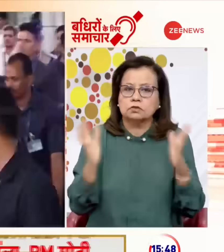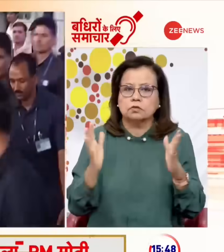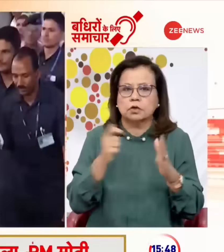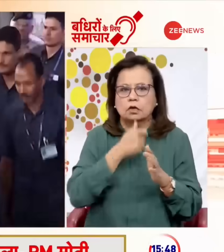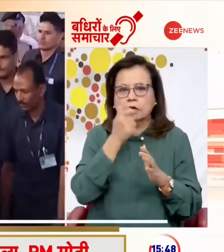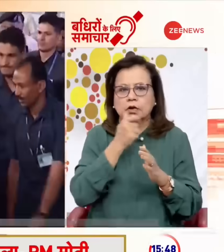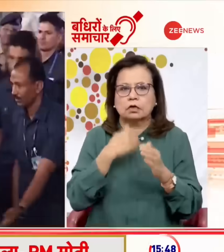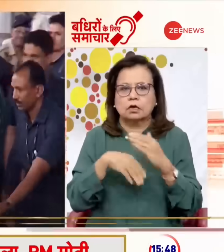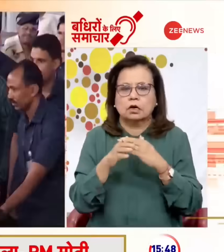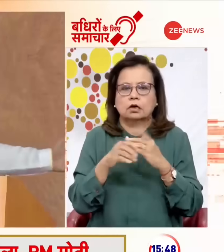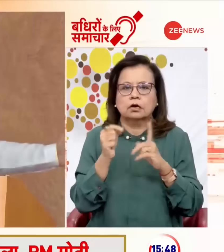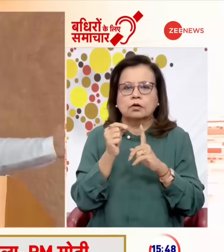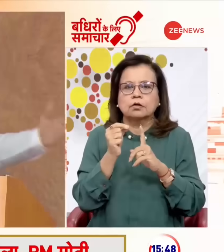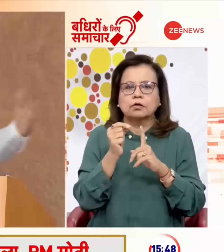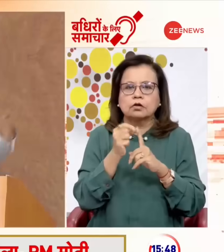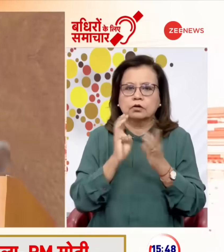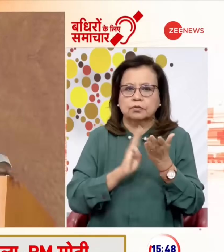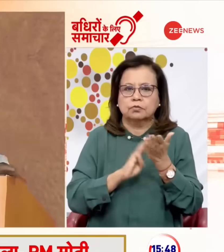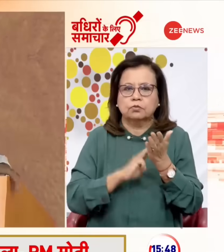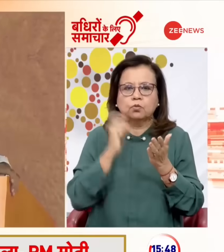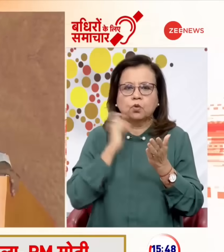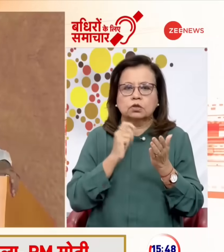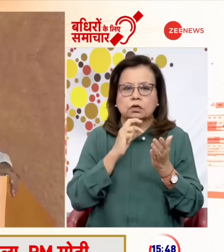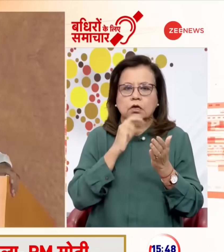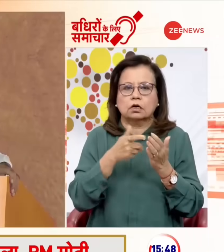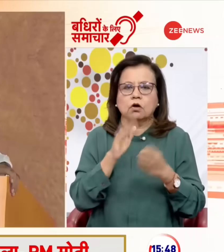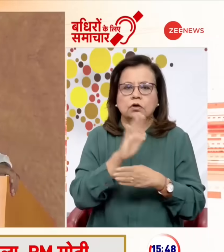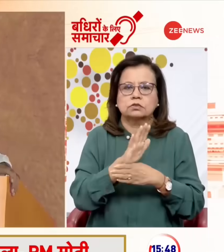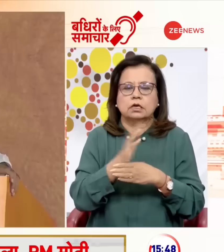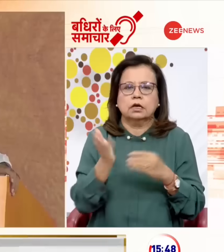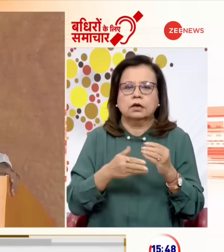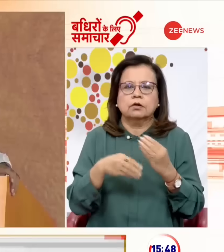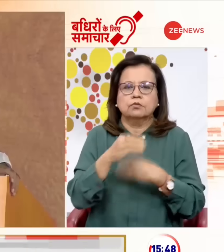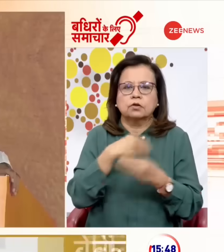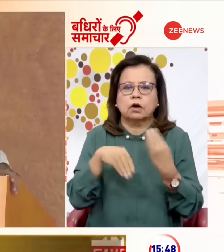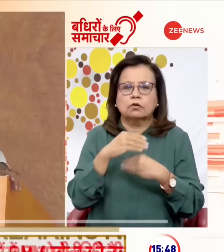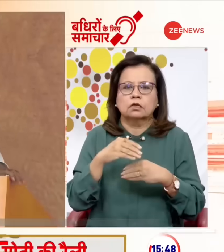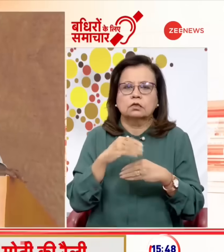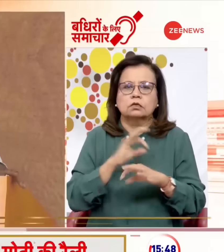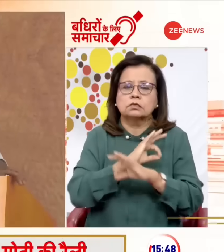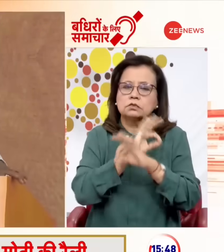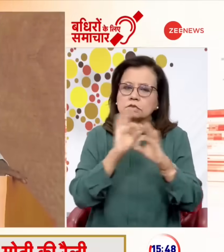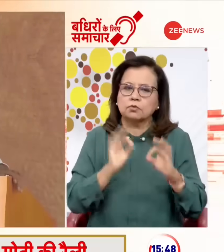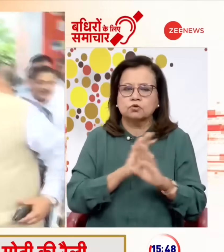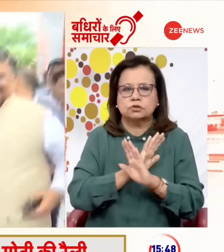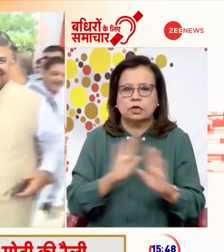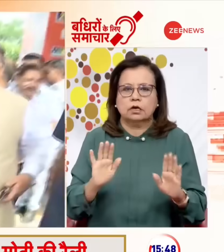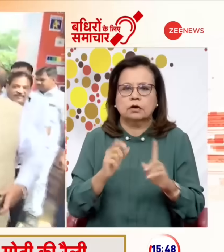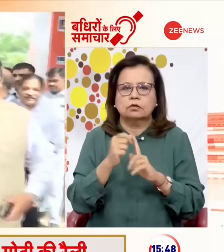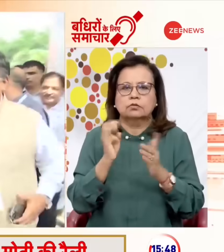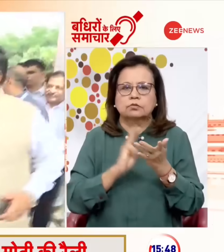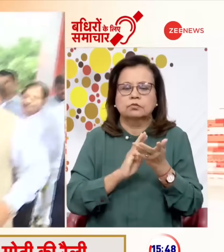पर जमकर हमला किया। पीएम मोदी ने कहा कि कांग्रेस के लिए परिवारवाद ही सब कुछ